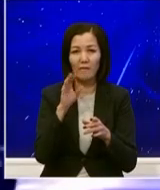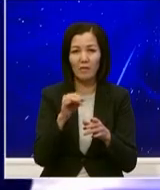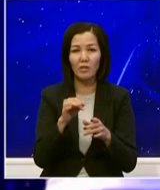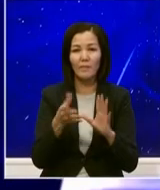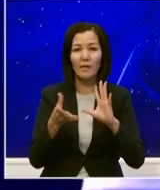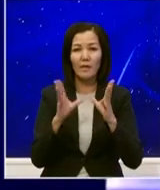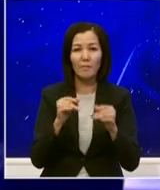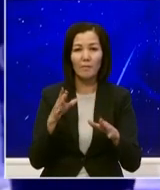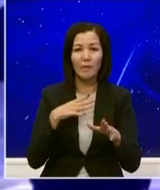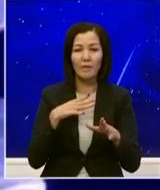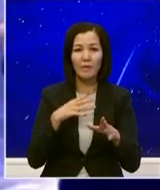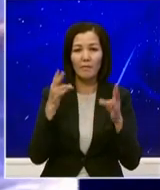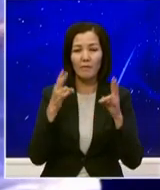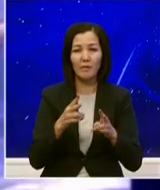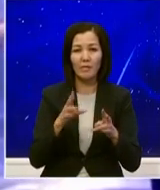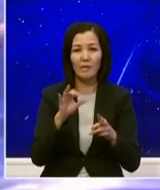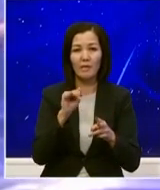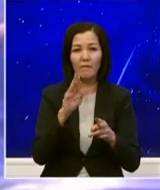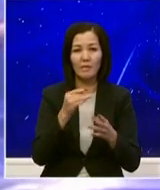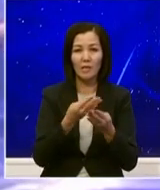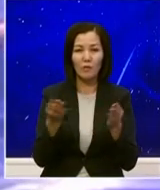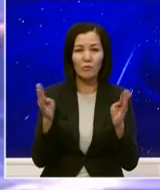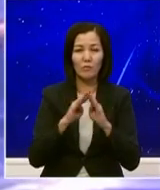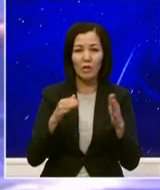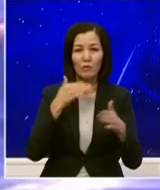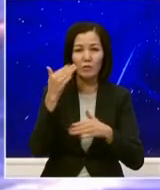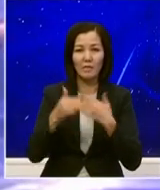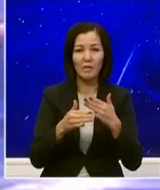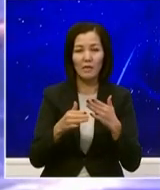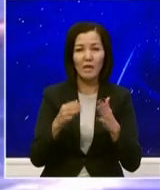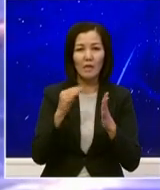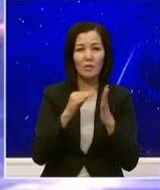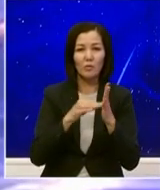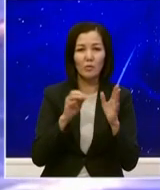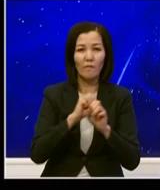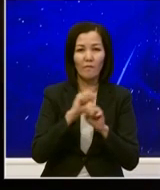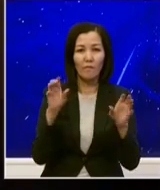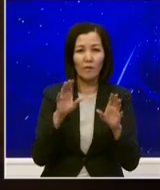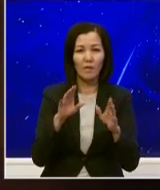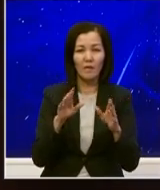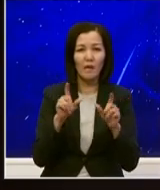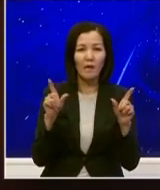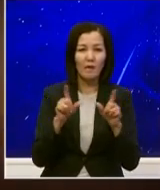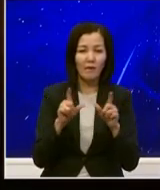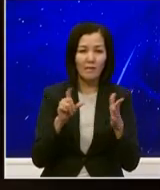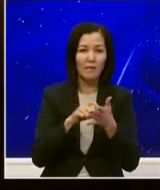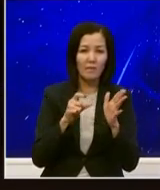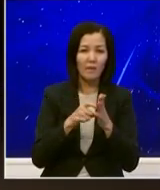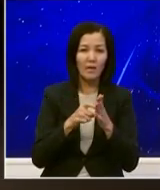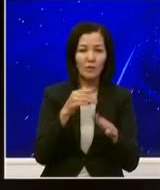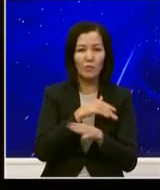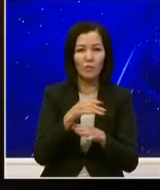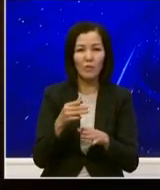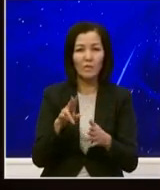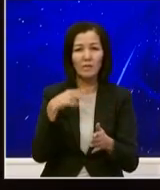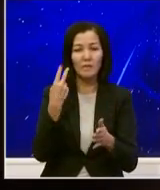В результате были повреждены фасады окружающих зданий, выбиты окна многих квартир и магазинов. Улицы были завалены